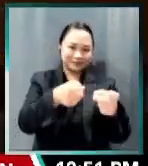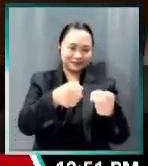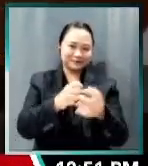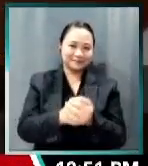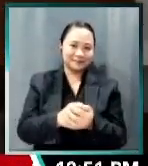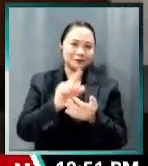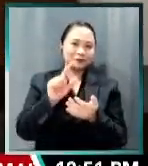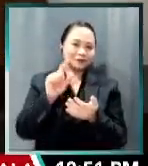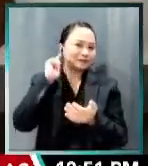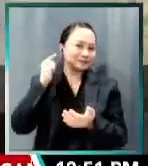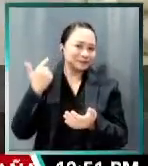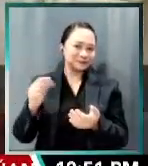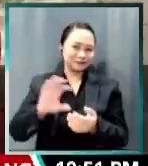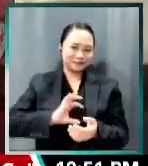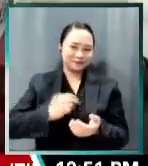niya.